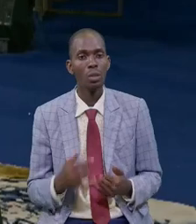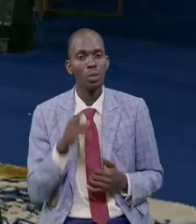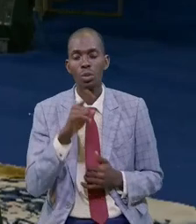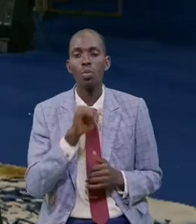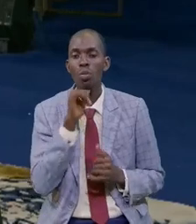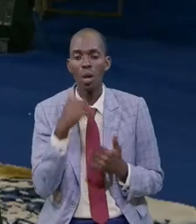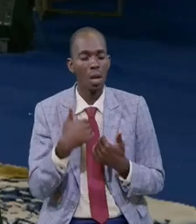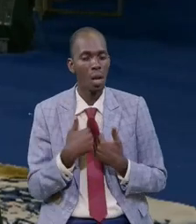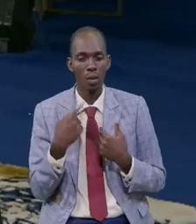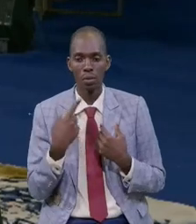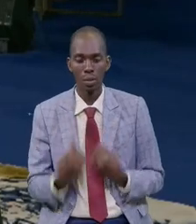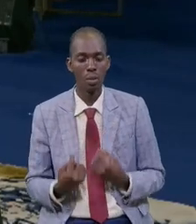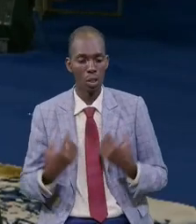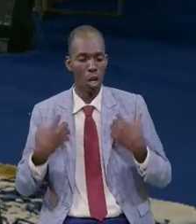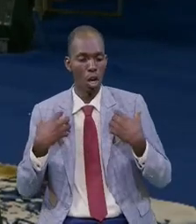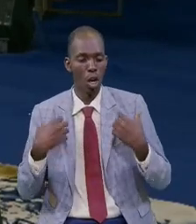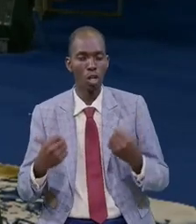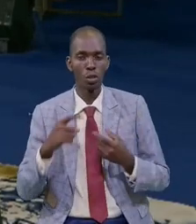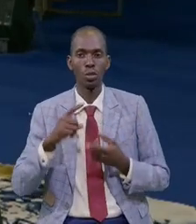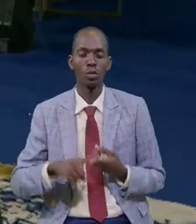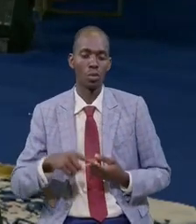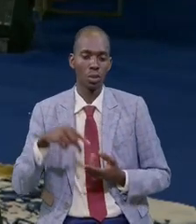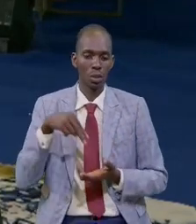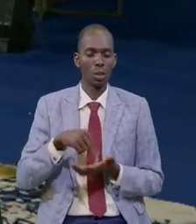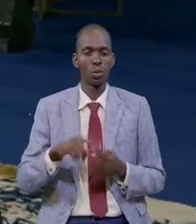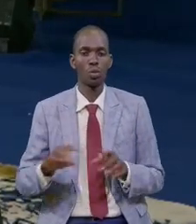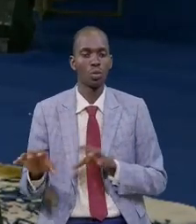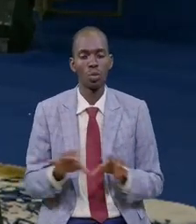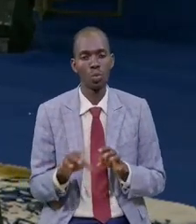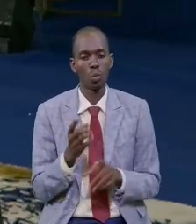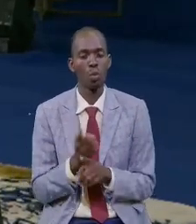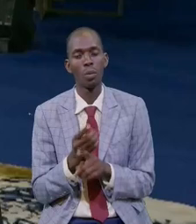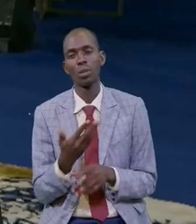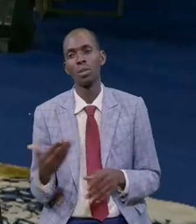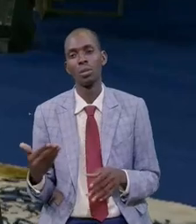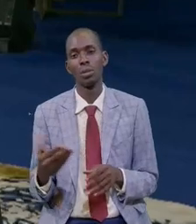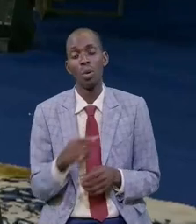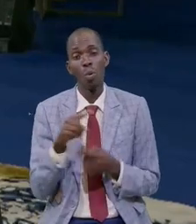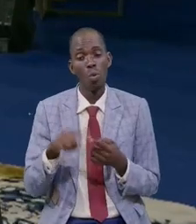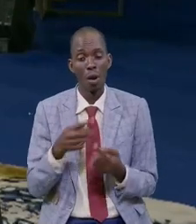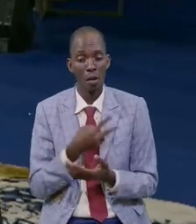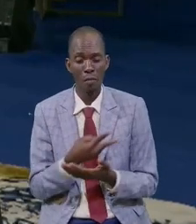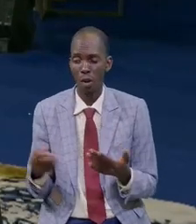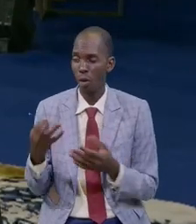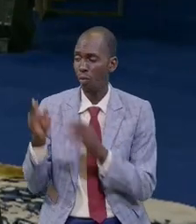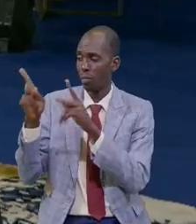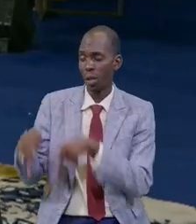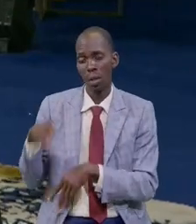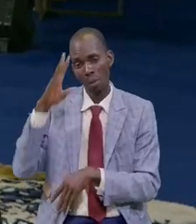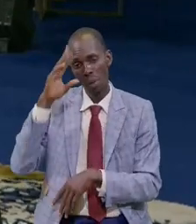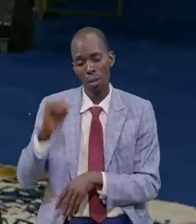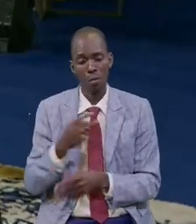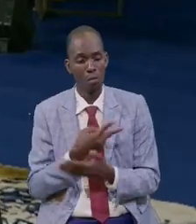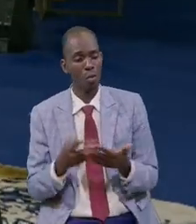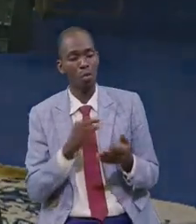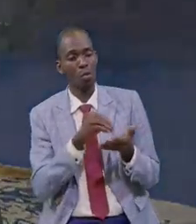de te lever et faire ce que tu dois faire car les échecs d'un homme quand les échecs